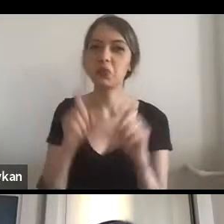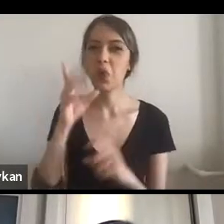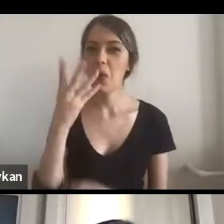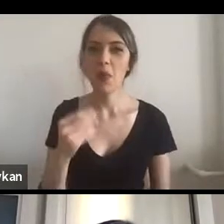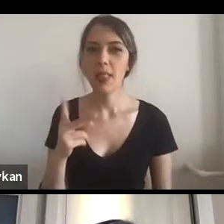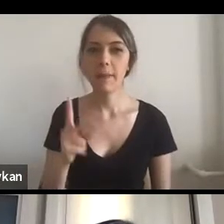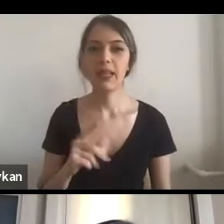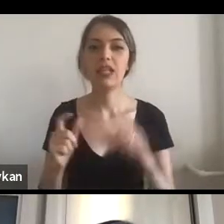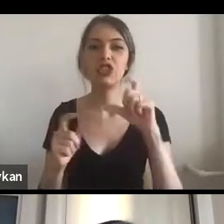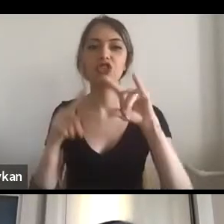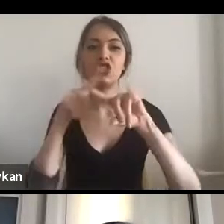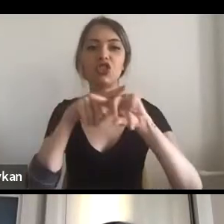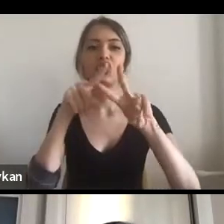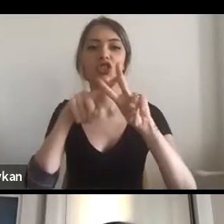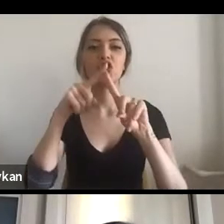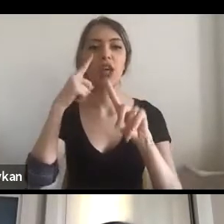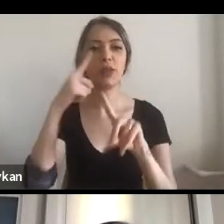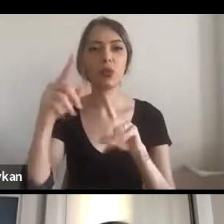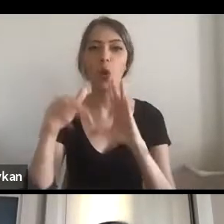Chat kısmından